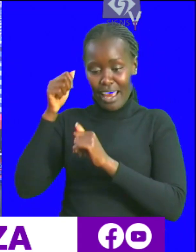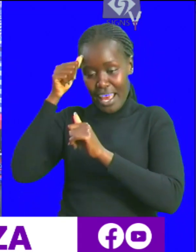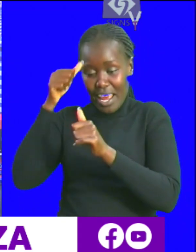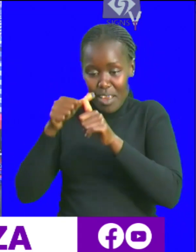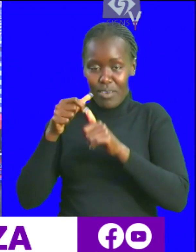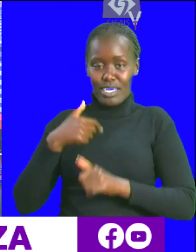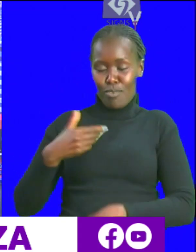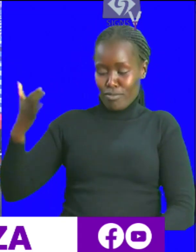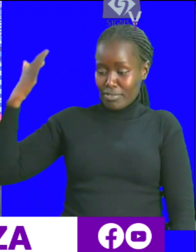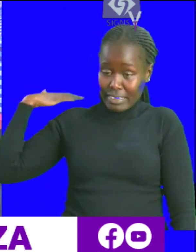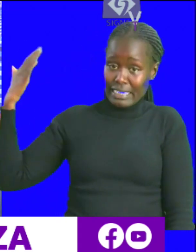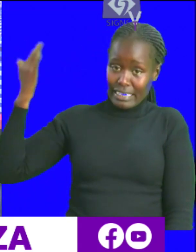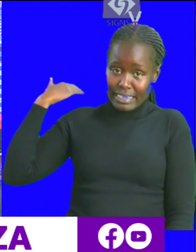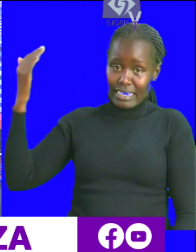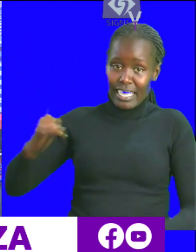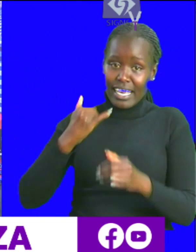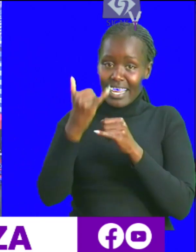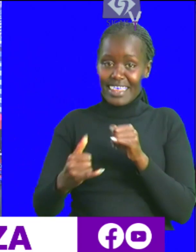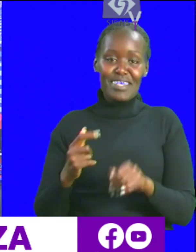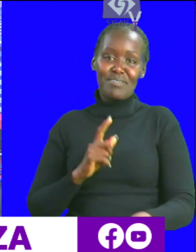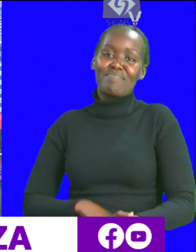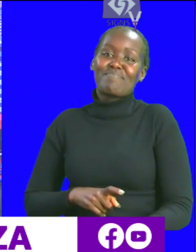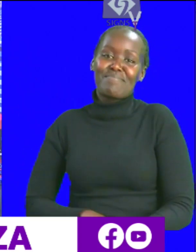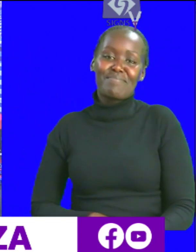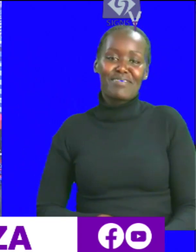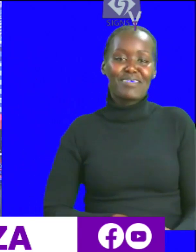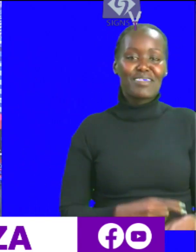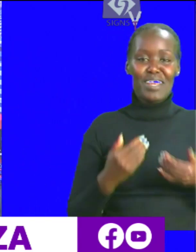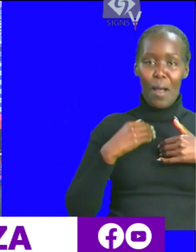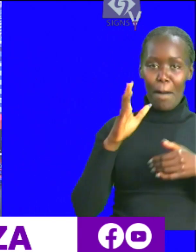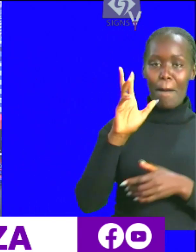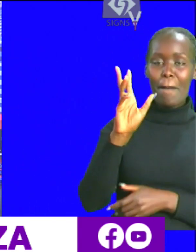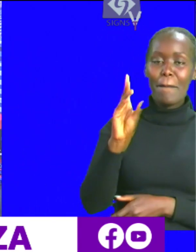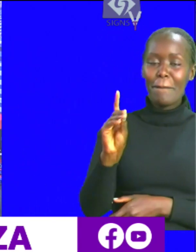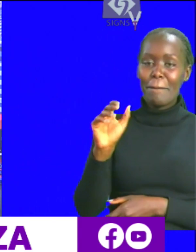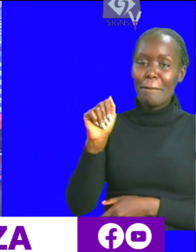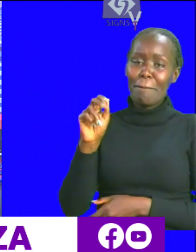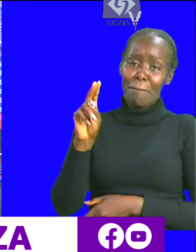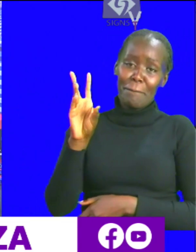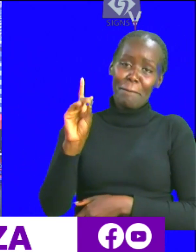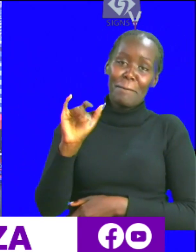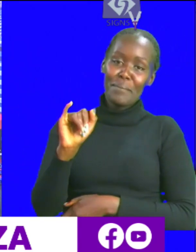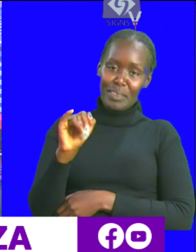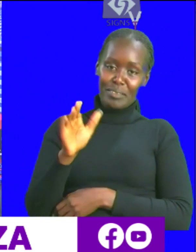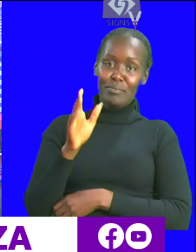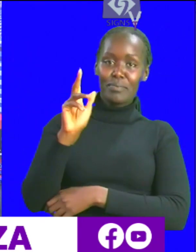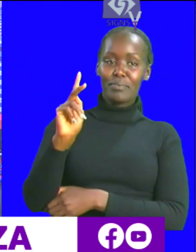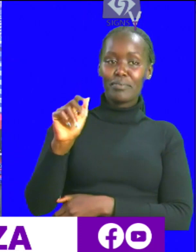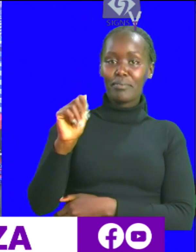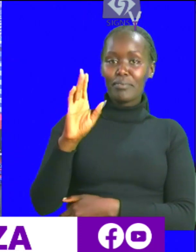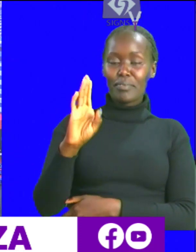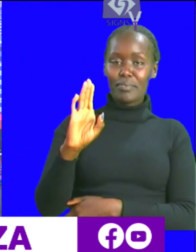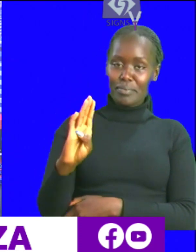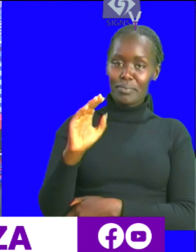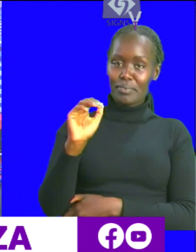Ruth Kidama watching live from Ngong. Anasema nikifika mapema nilikuwa napewa biscuits and sweets. Hey Ruth, tuko